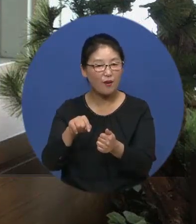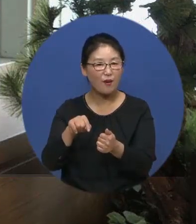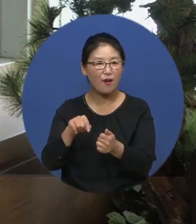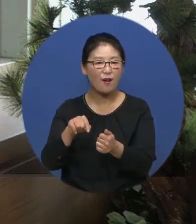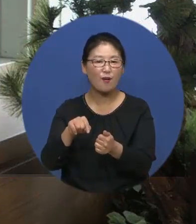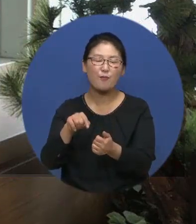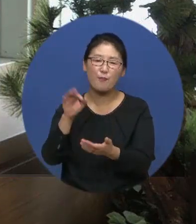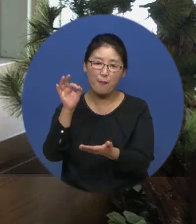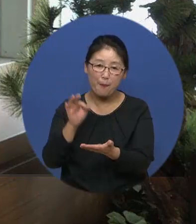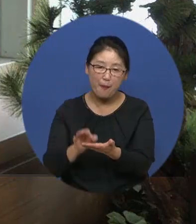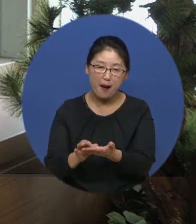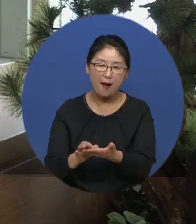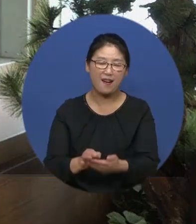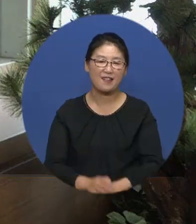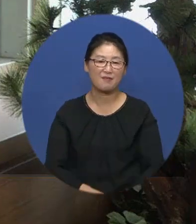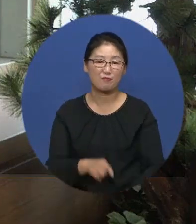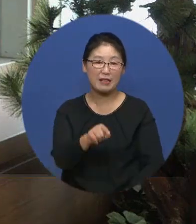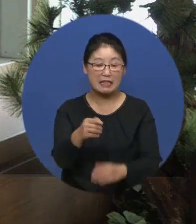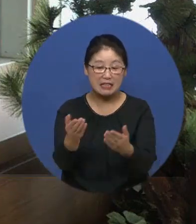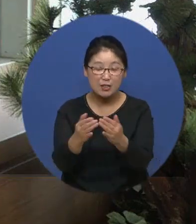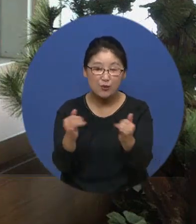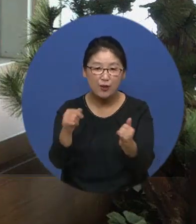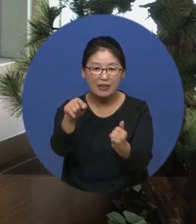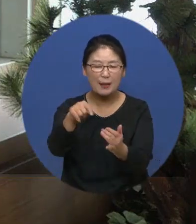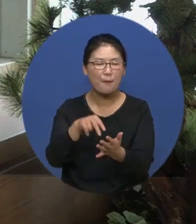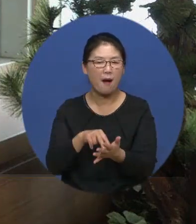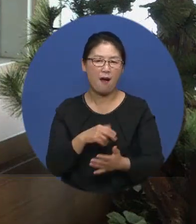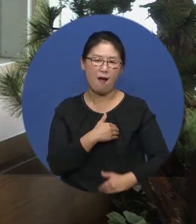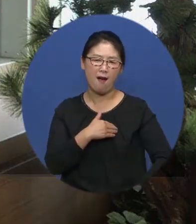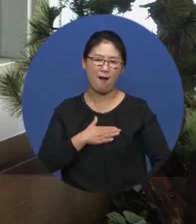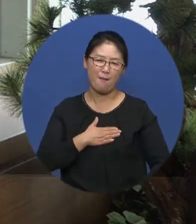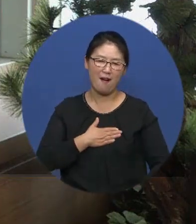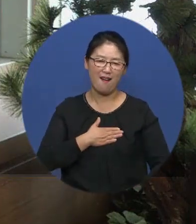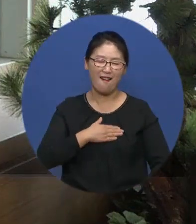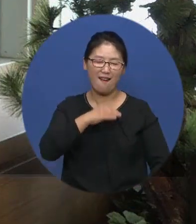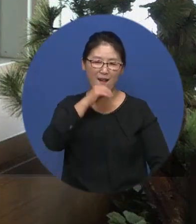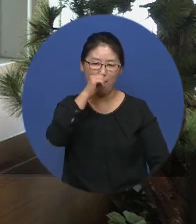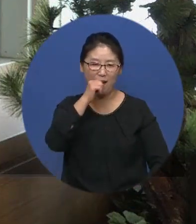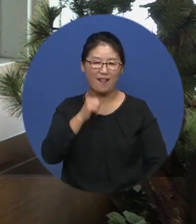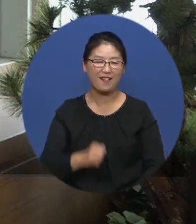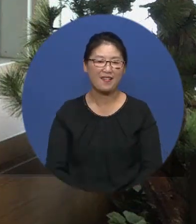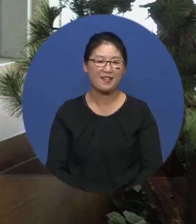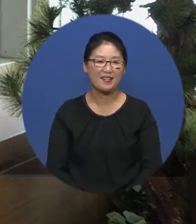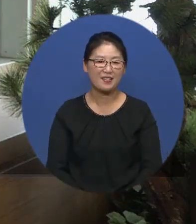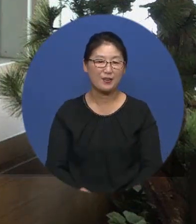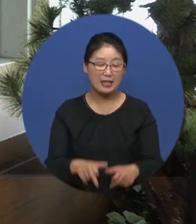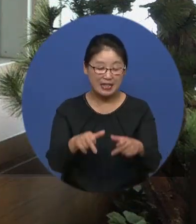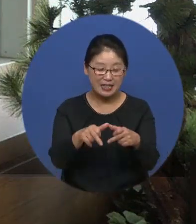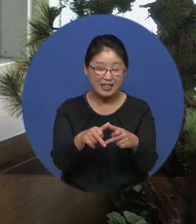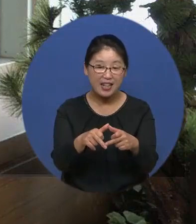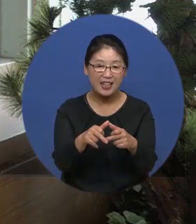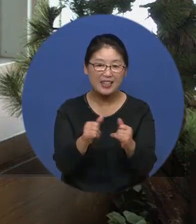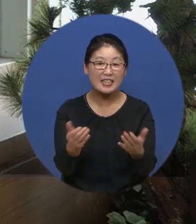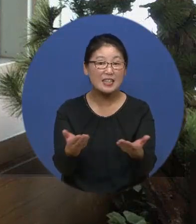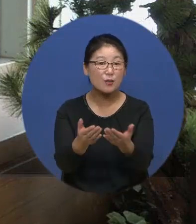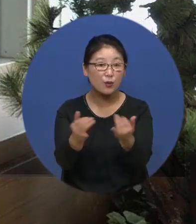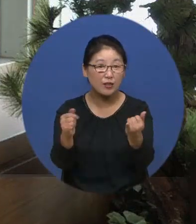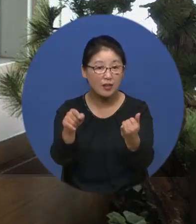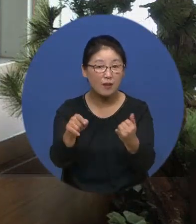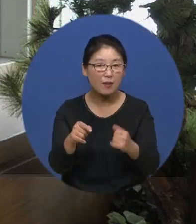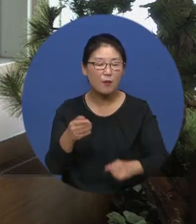보니까 직원들은 굉장히 만족하고 있고 또한 저희 장애인 직원들을 기존의 관리